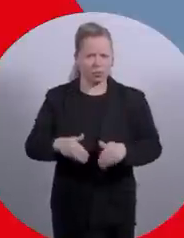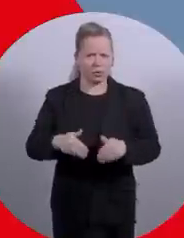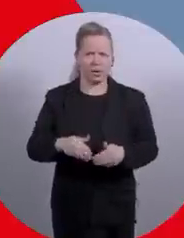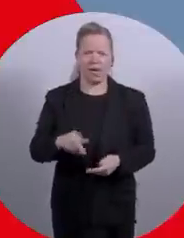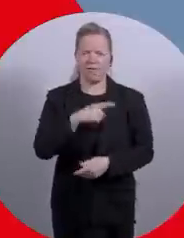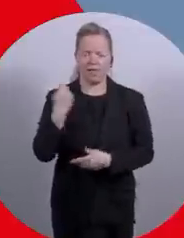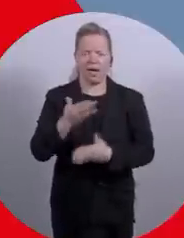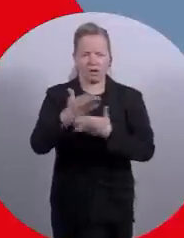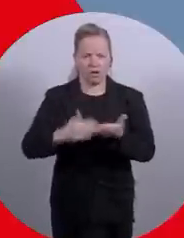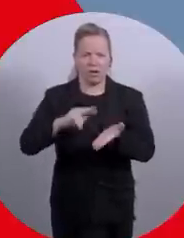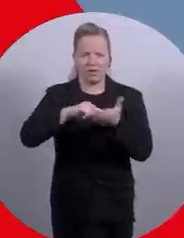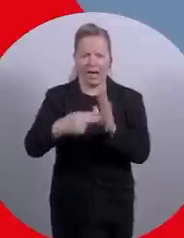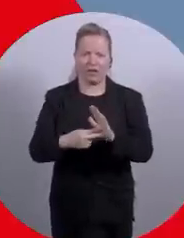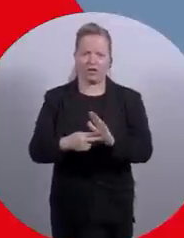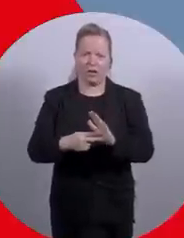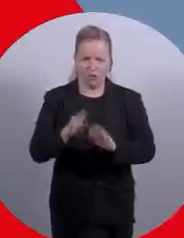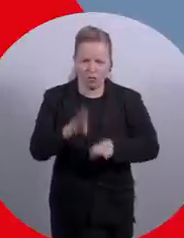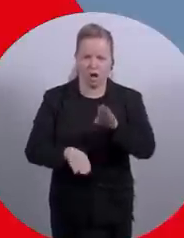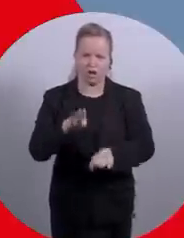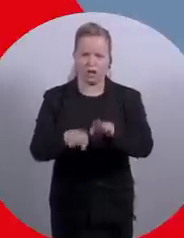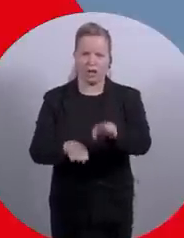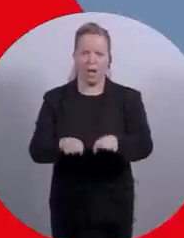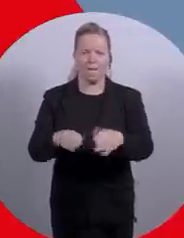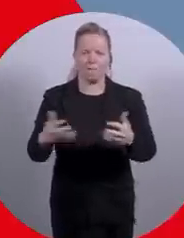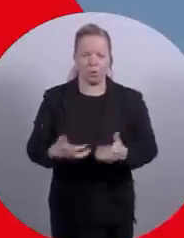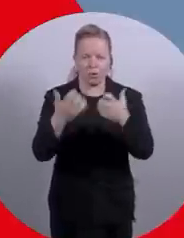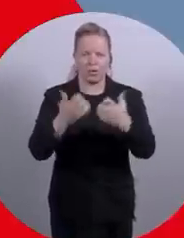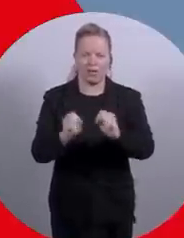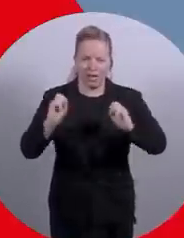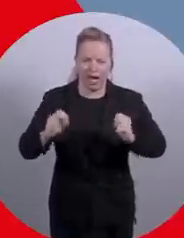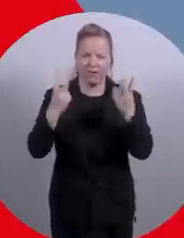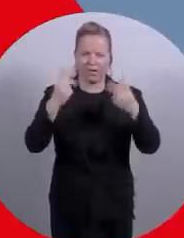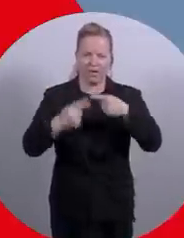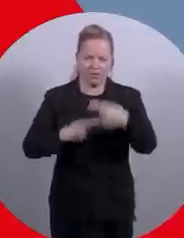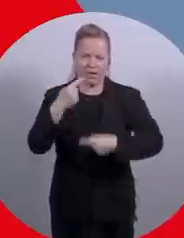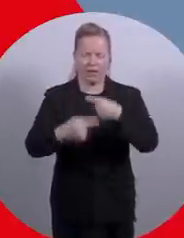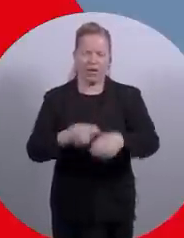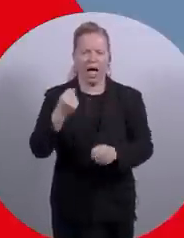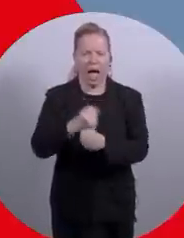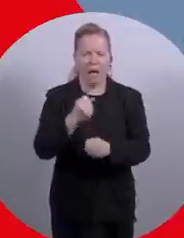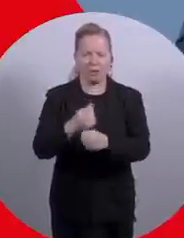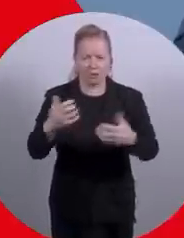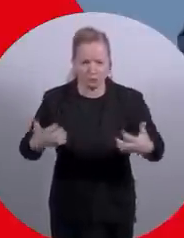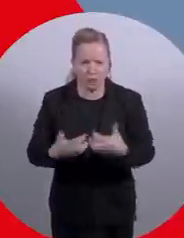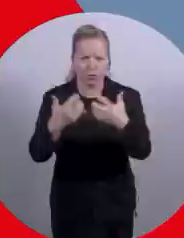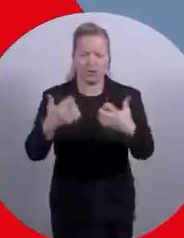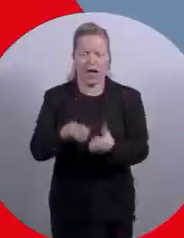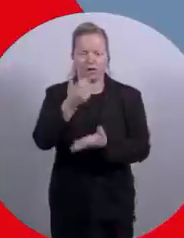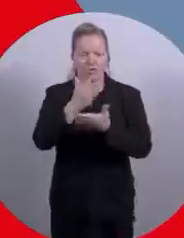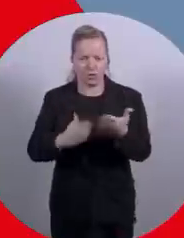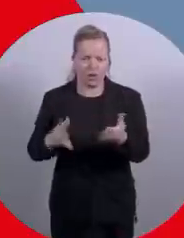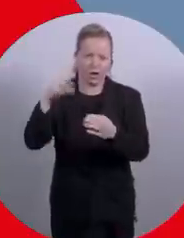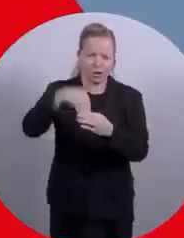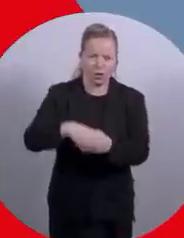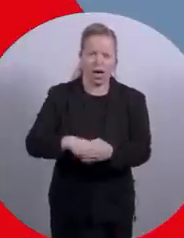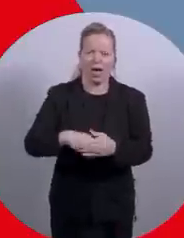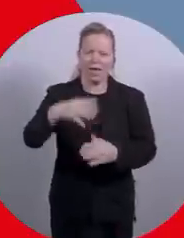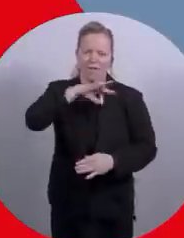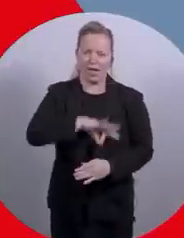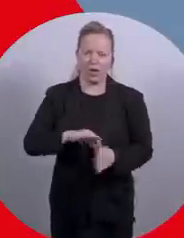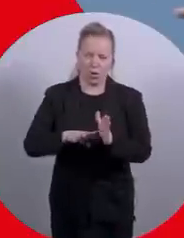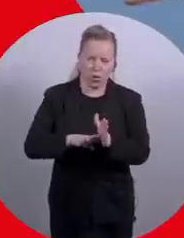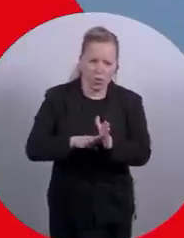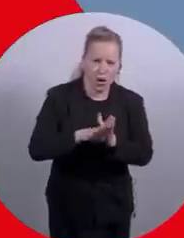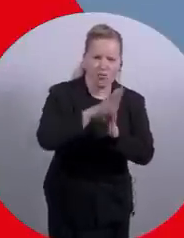technischen Fortschritts ein Stück der produktivkräfteentwicklungen ein Stück der Arbeitsproduktivität ein Stück der Gewinn Kurven die so hinaufgehen